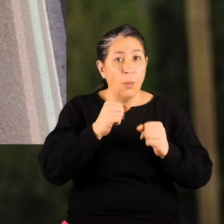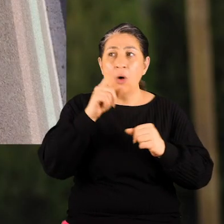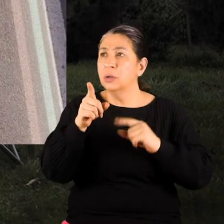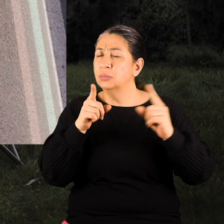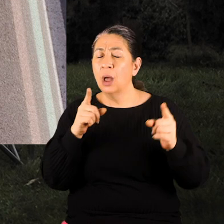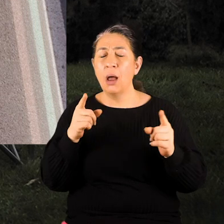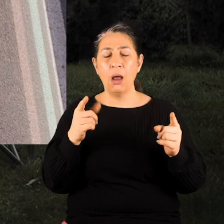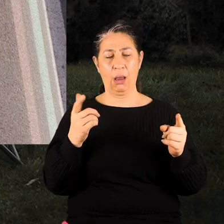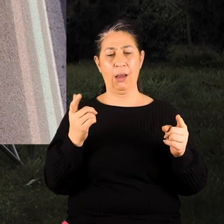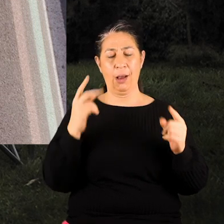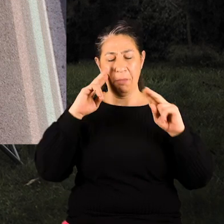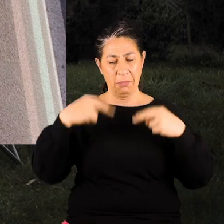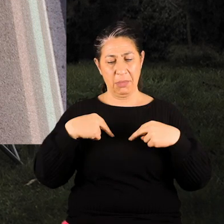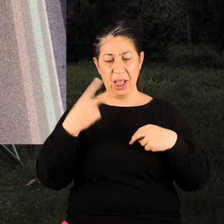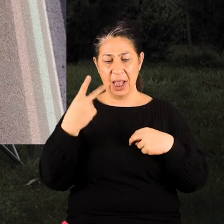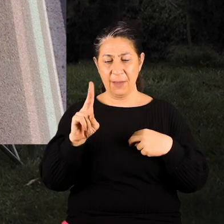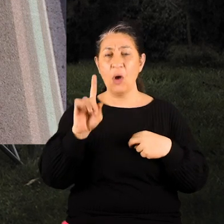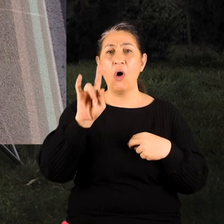burada. Böyle